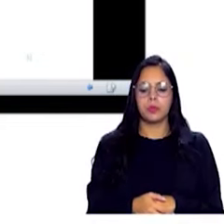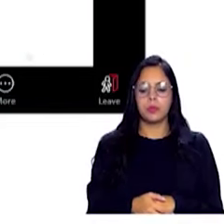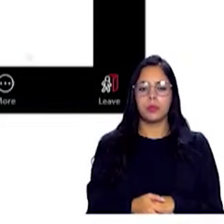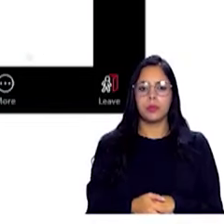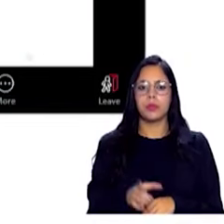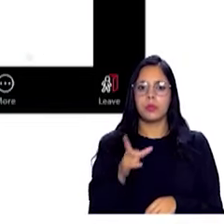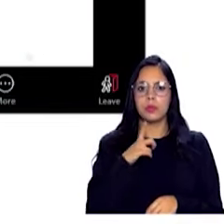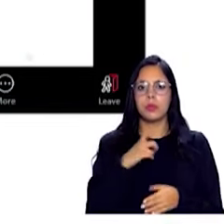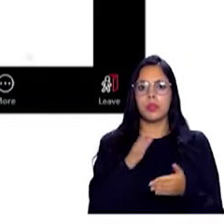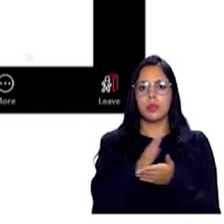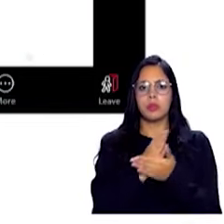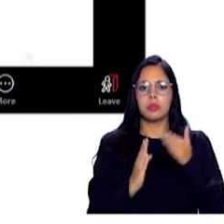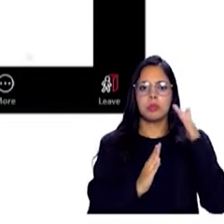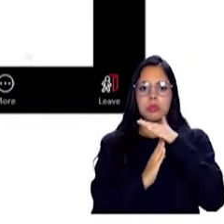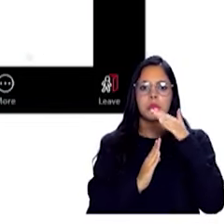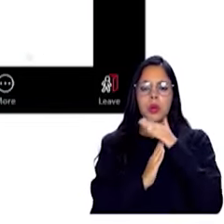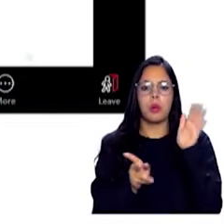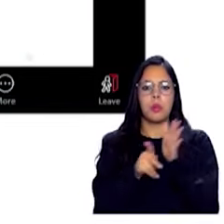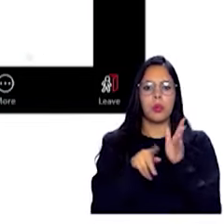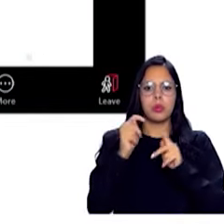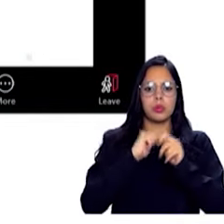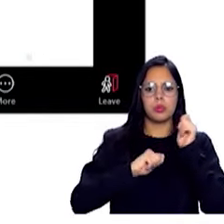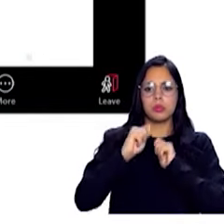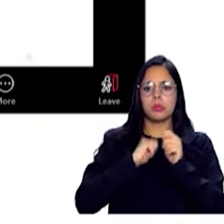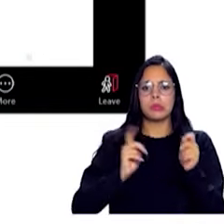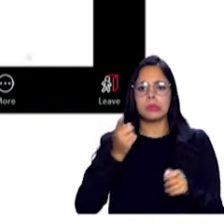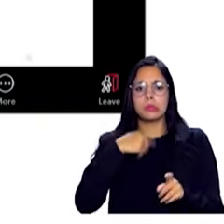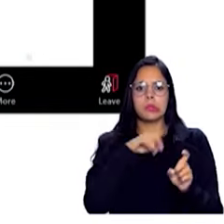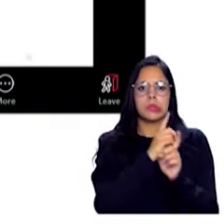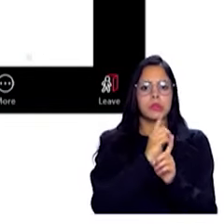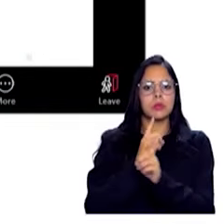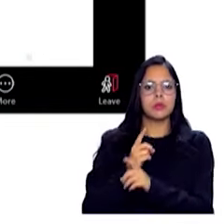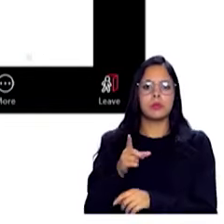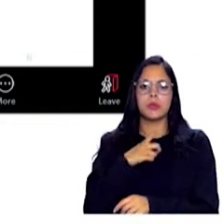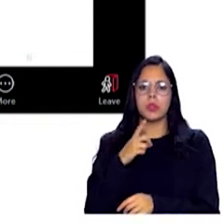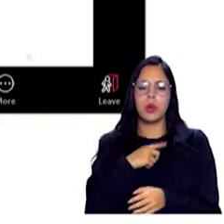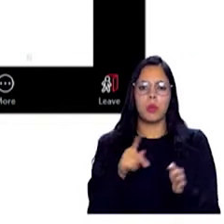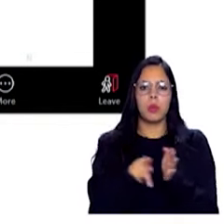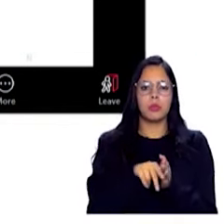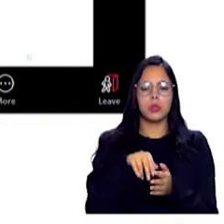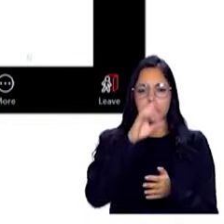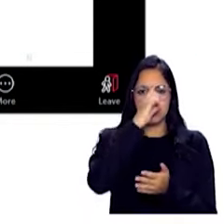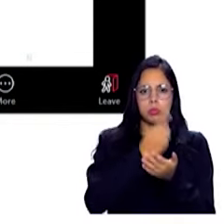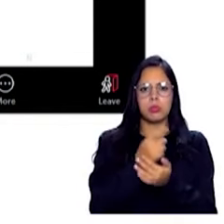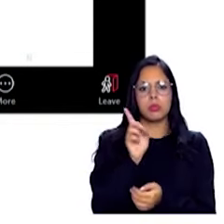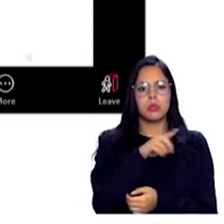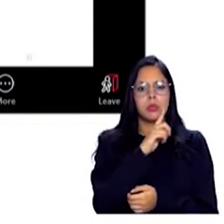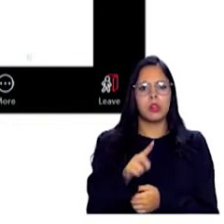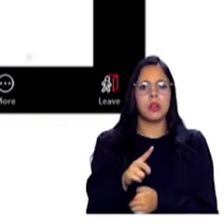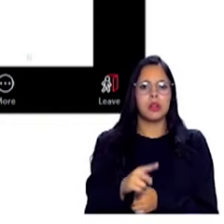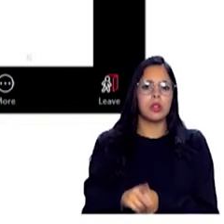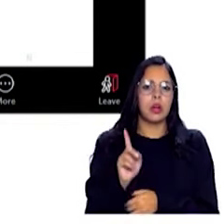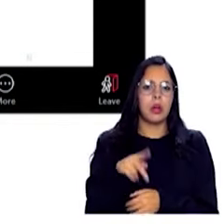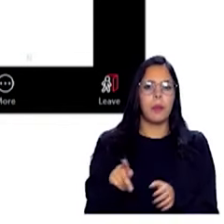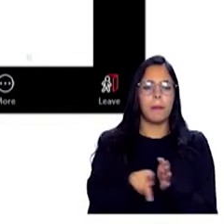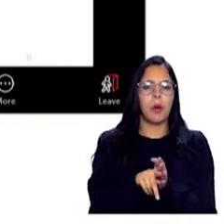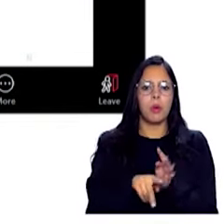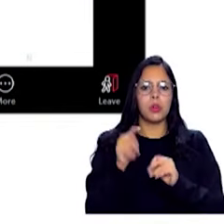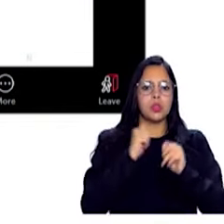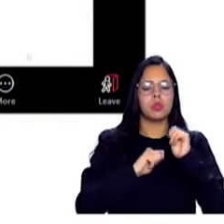concreto la corte di cassazione pare sempre meno interessata a controllare le singole decisioni sembrerebbe